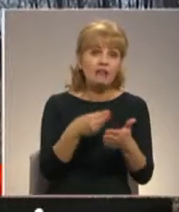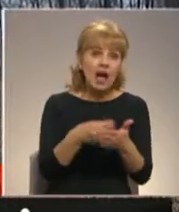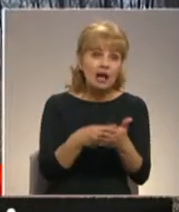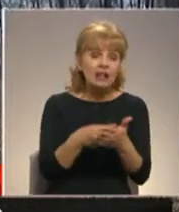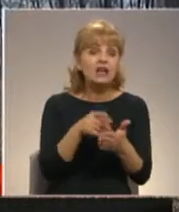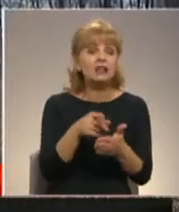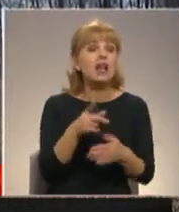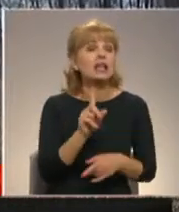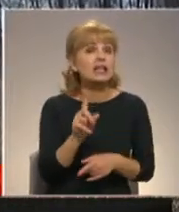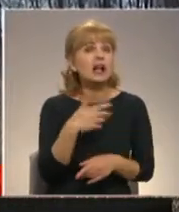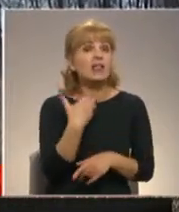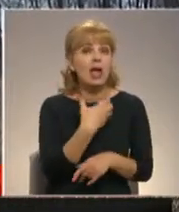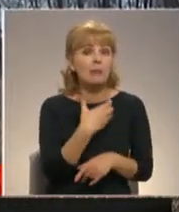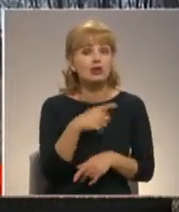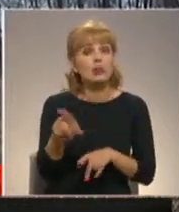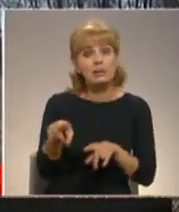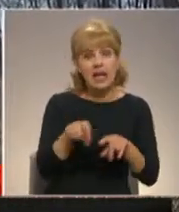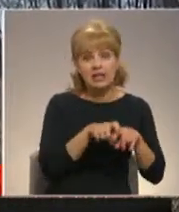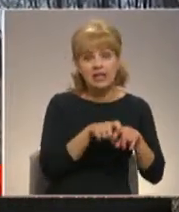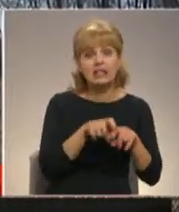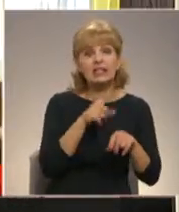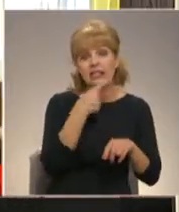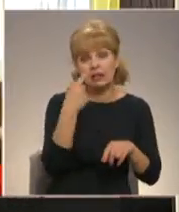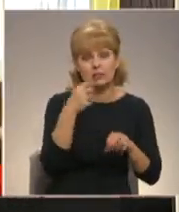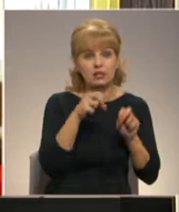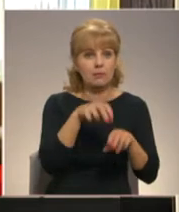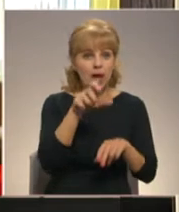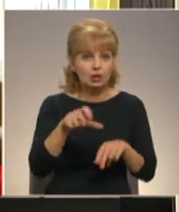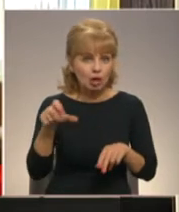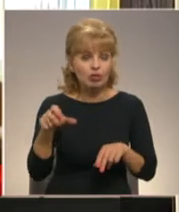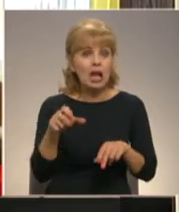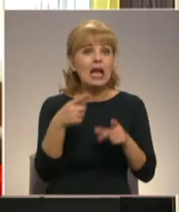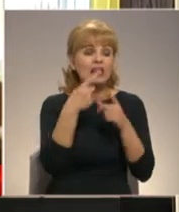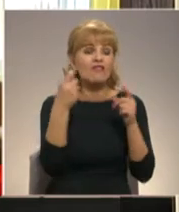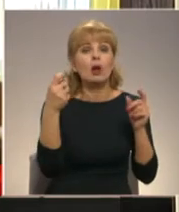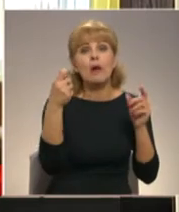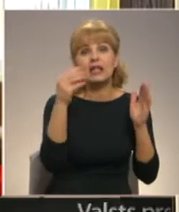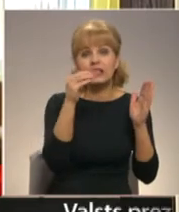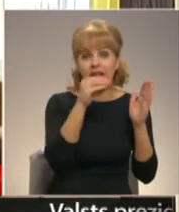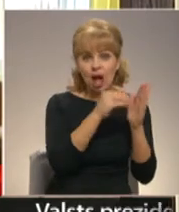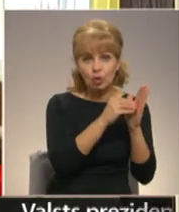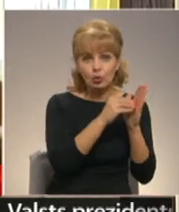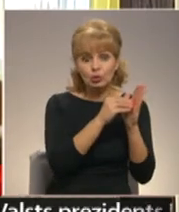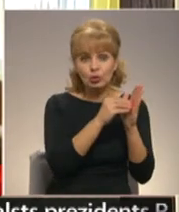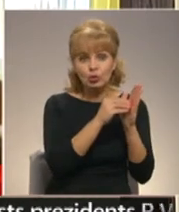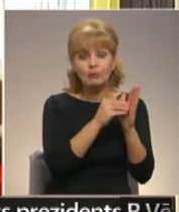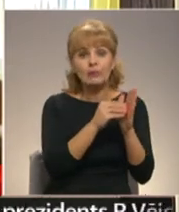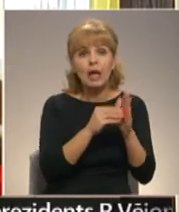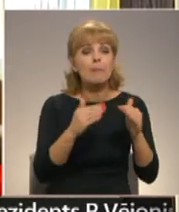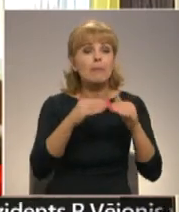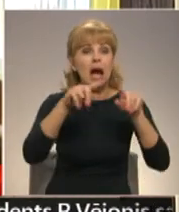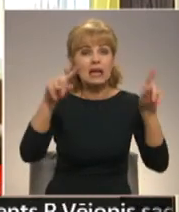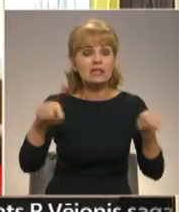bet zināms, ka nepieciešams iesaistīt aptuveni 100 speciālistus. Šos te datus mēs liekam visus dabas aizsardzības pārvaldes mājaslapā,